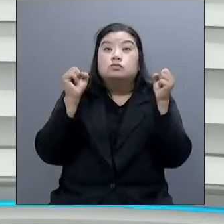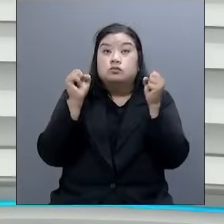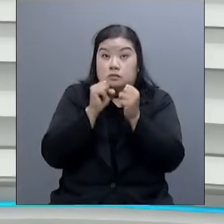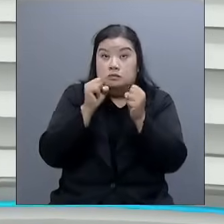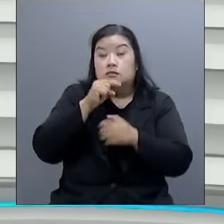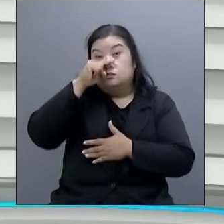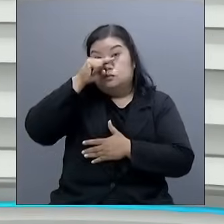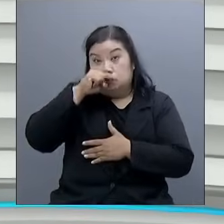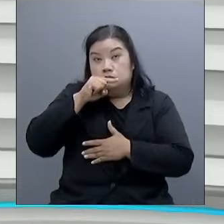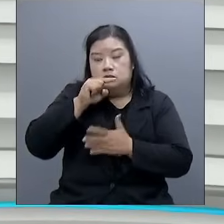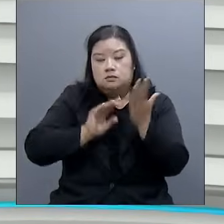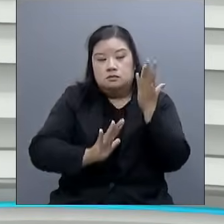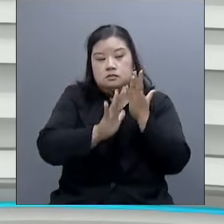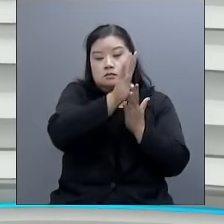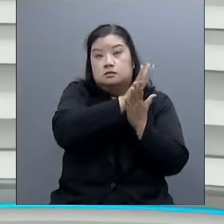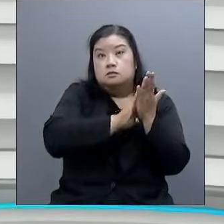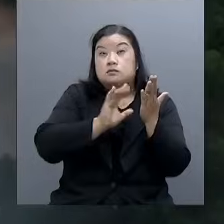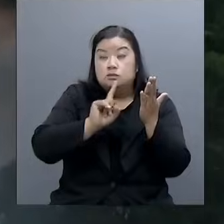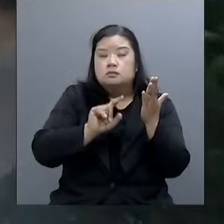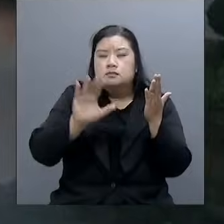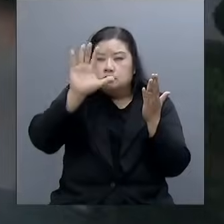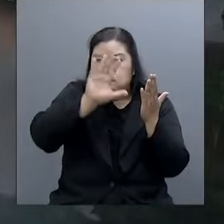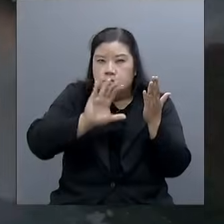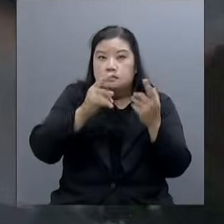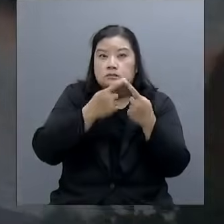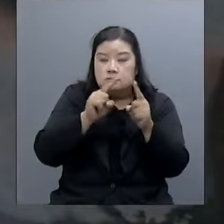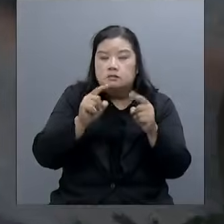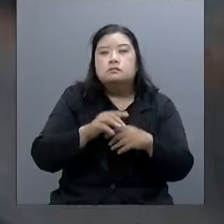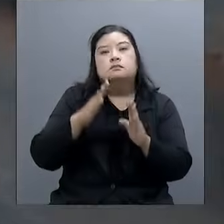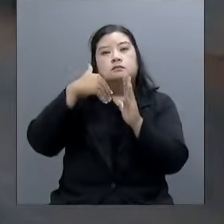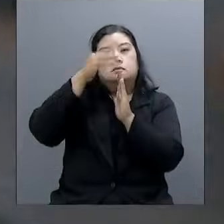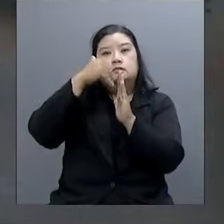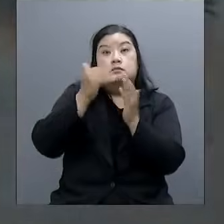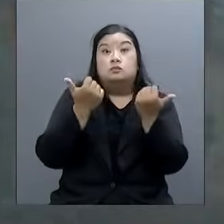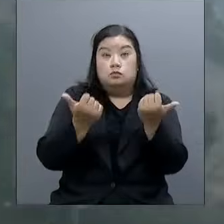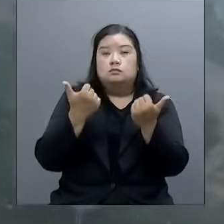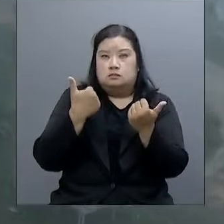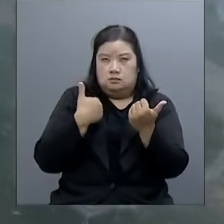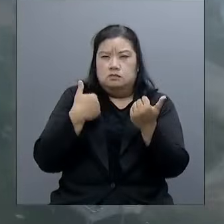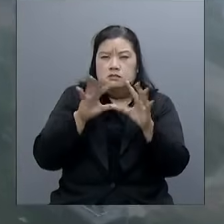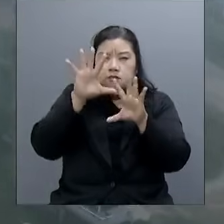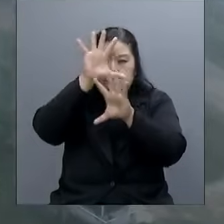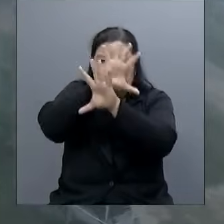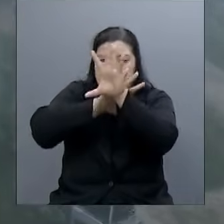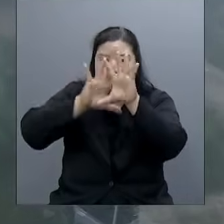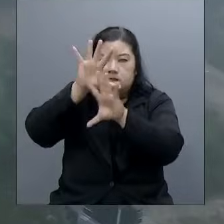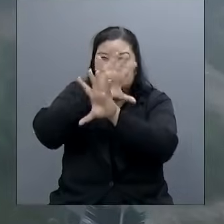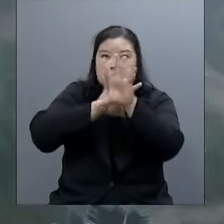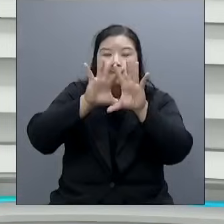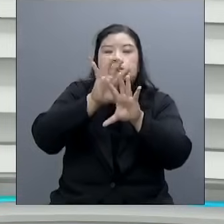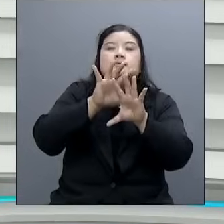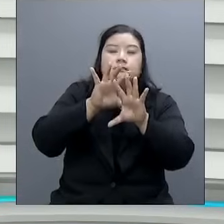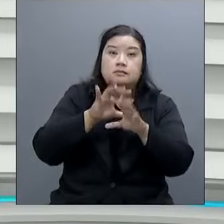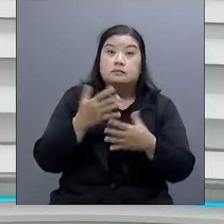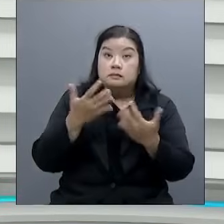ประเทศไทยนั้นยังคงมีกำลังอ่อนลงค่ะโดยเฉพาะภาคเหนือนะคะช่วงนี้จะมีหมอกหนาเกิดขึ้นในบางพื้นที่ด้วยส